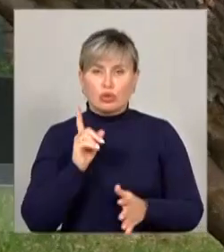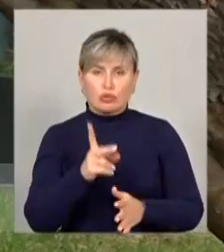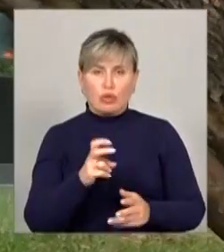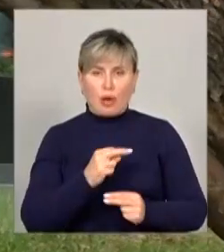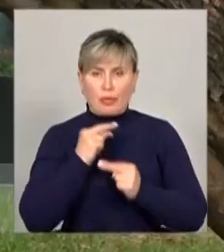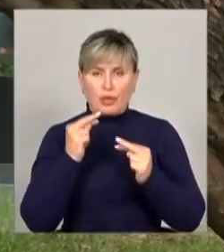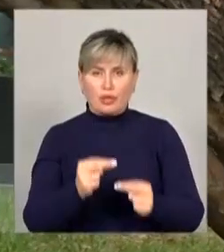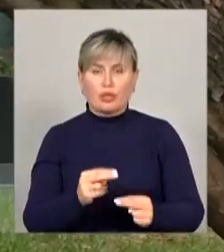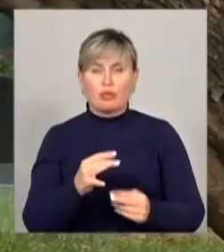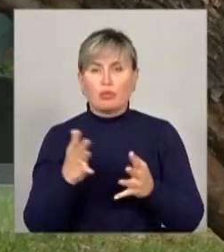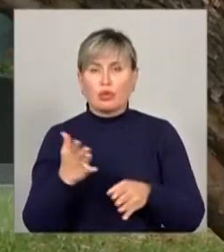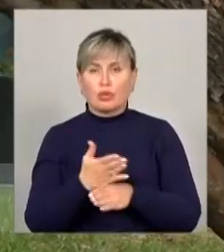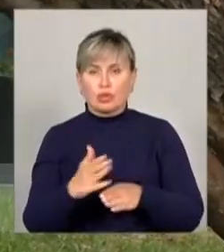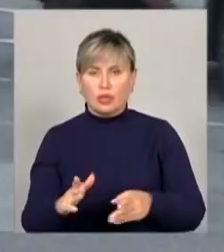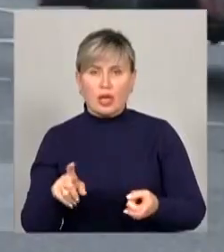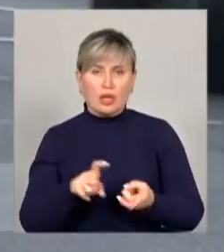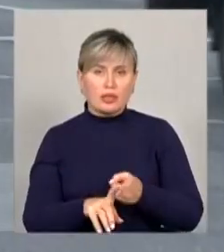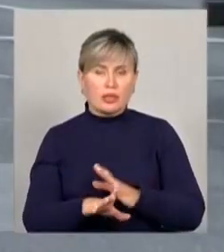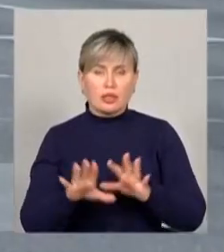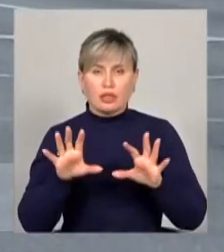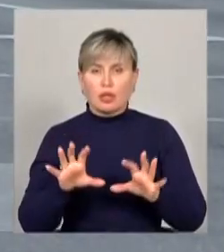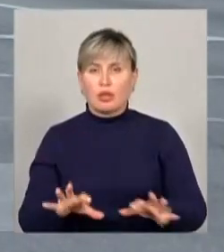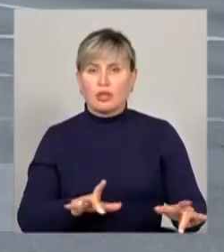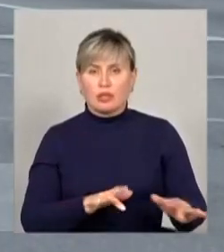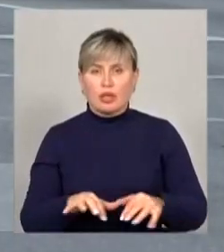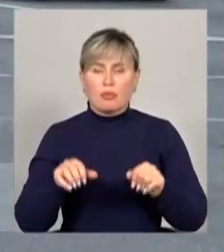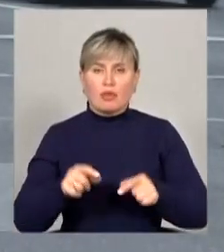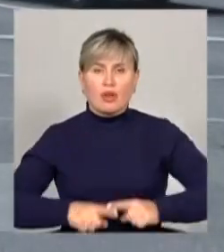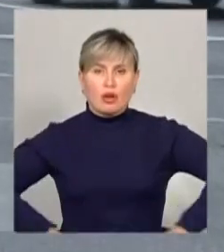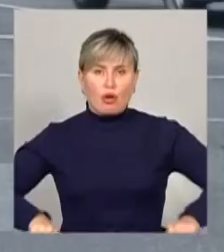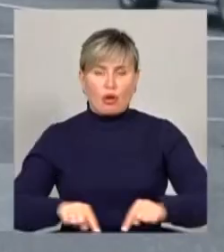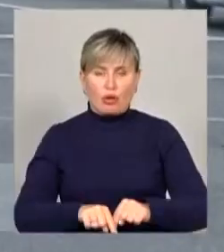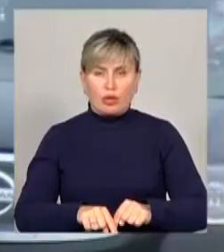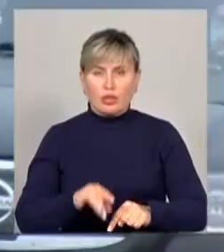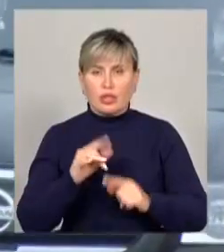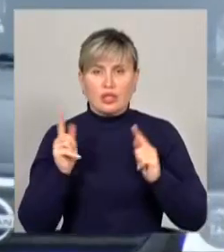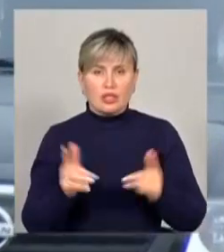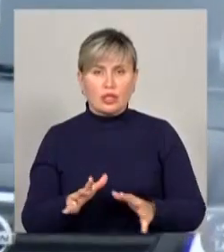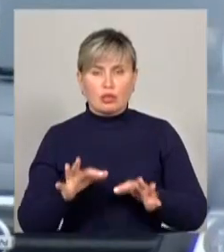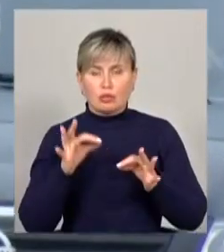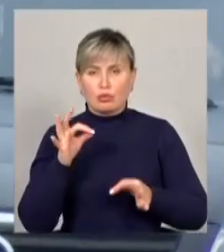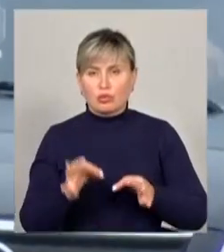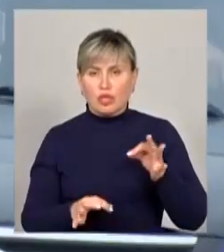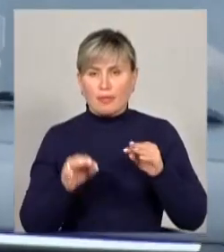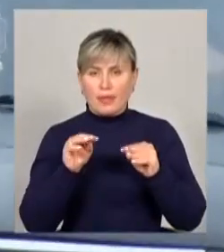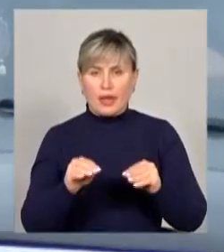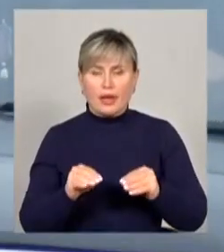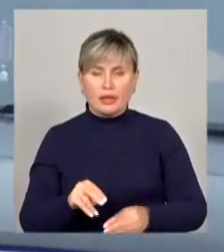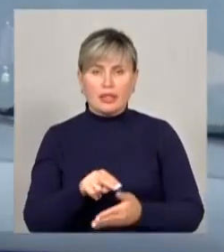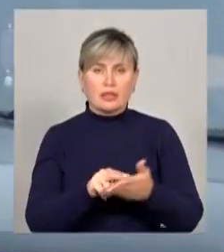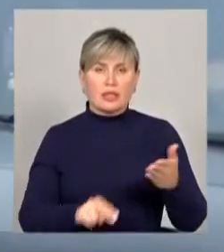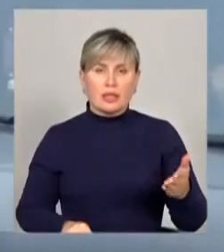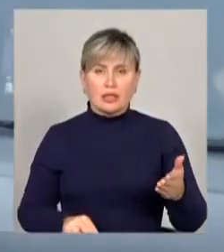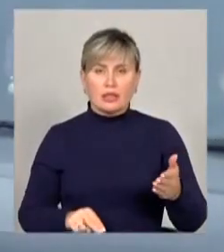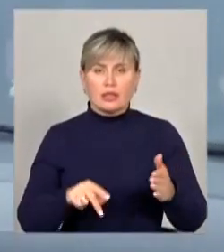этом большая часть жалоб касается незаконных действий правоохранительных органов и несогласия с судебными актами. Зарегистрированные